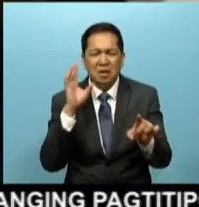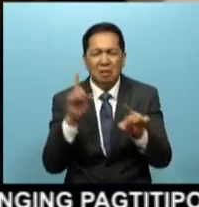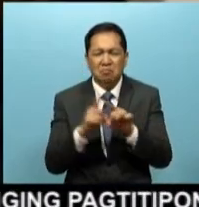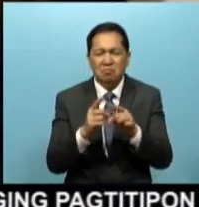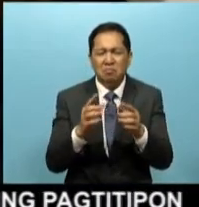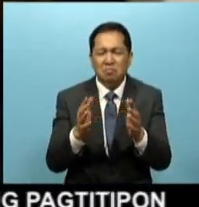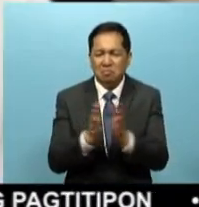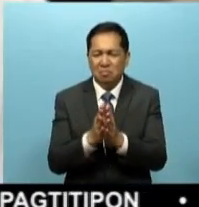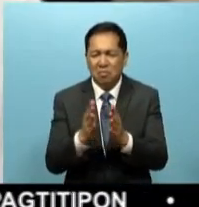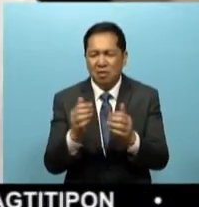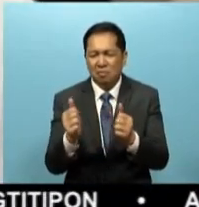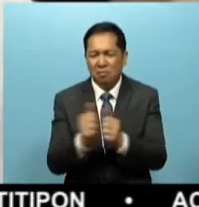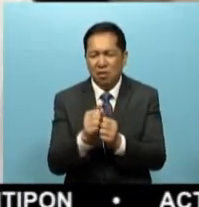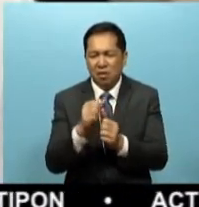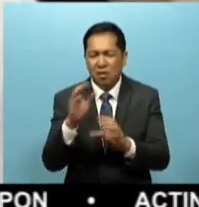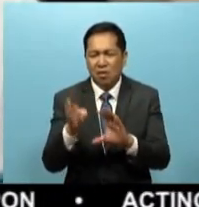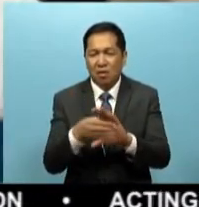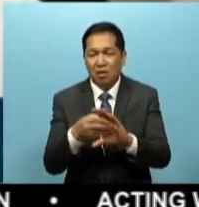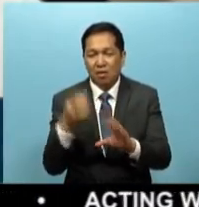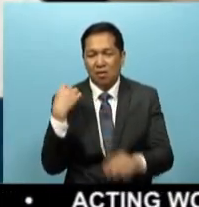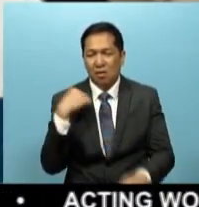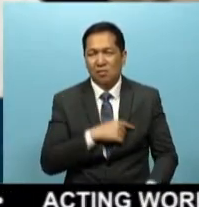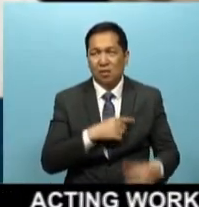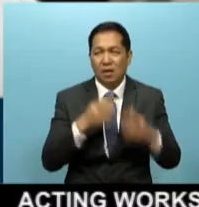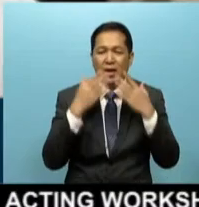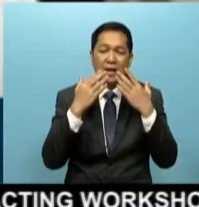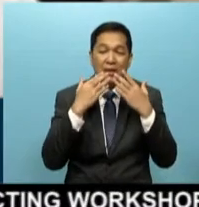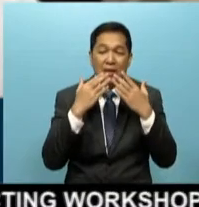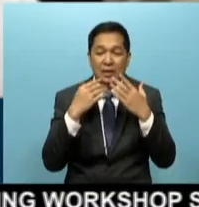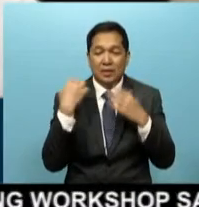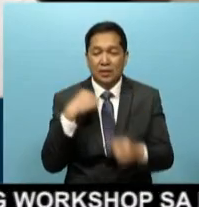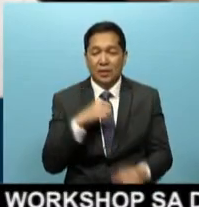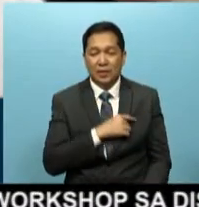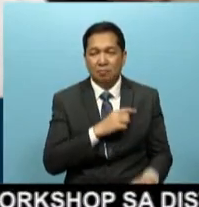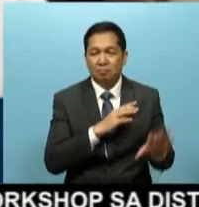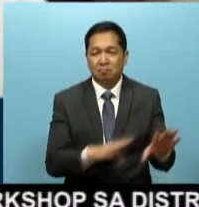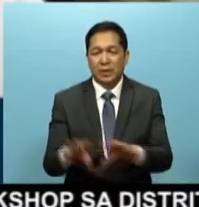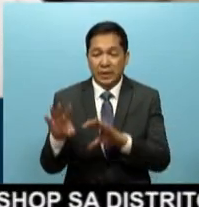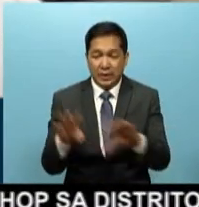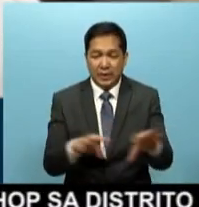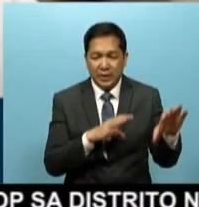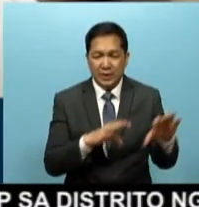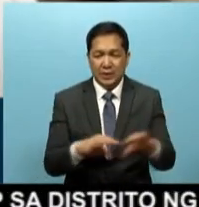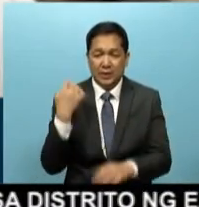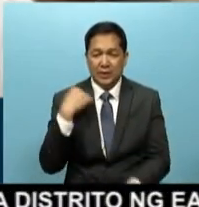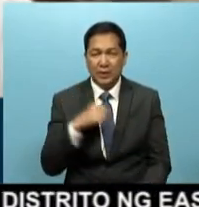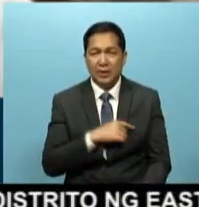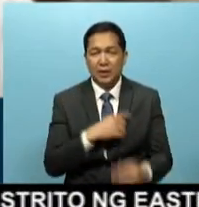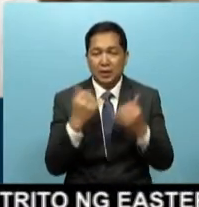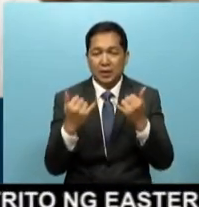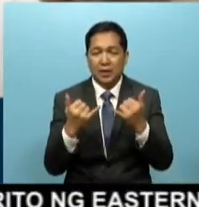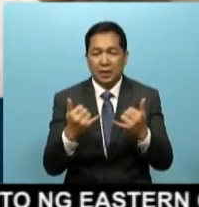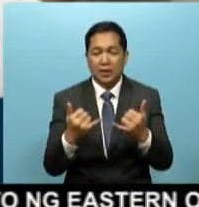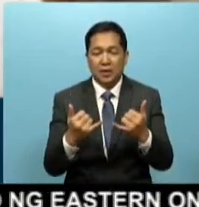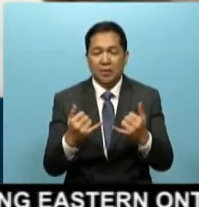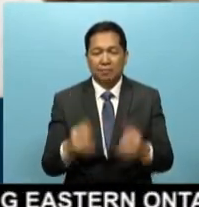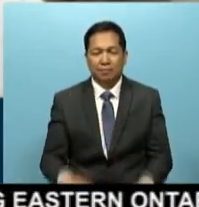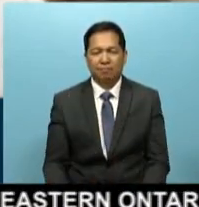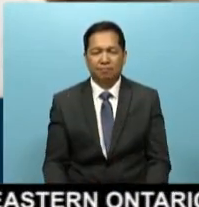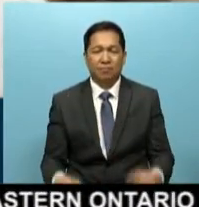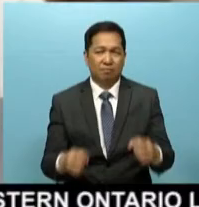silang nakipagkaisa. Salamat sa Diyos, salamat sa pamamahala sa ganitong aktibidad na isinagawa ngayong araw na ito. Na kahit